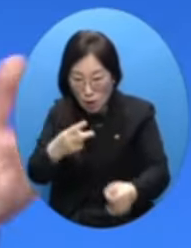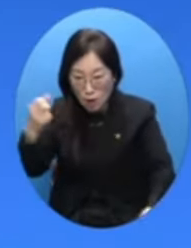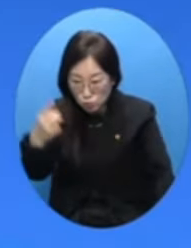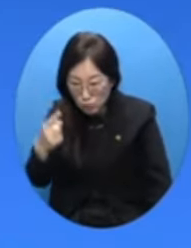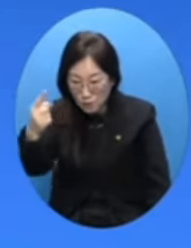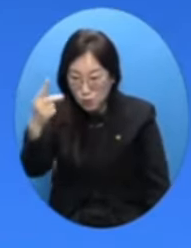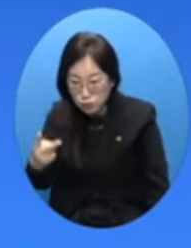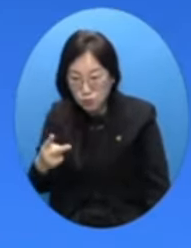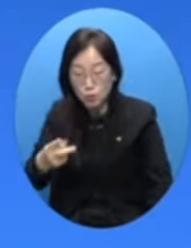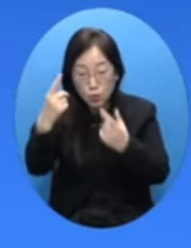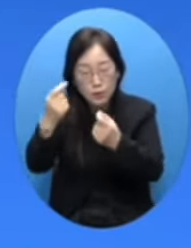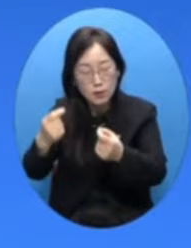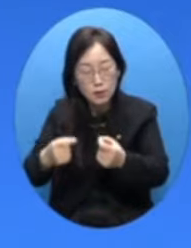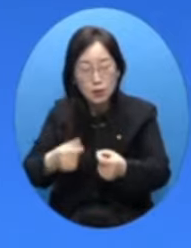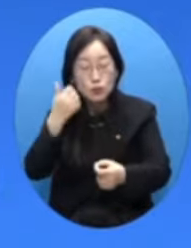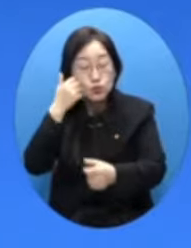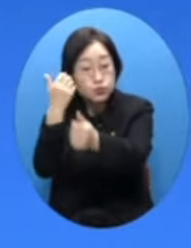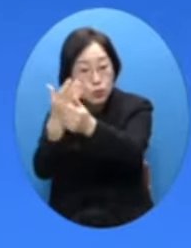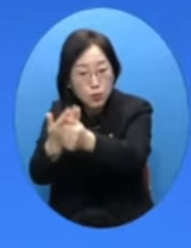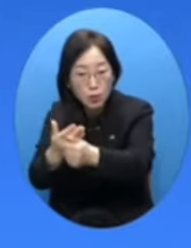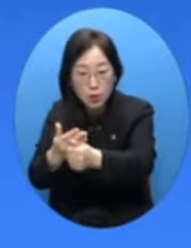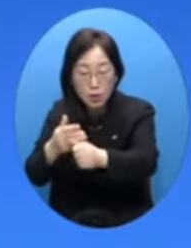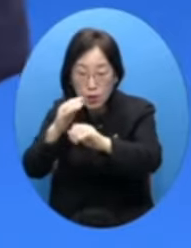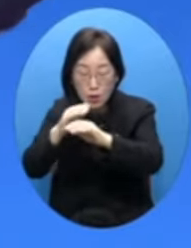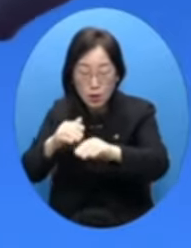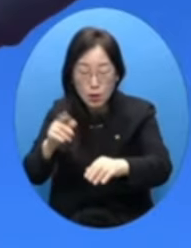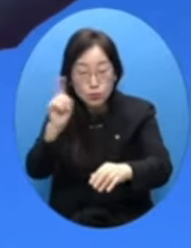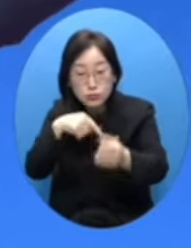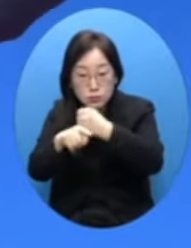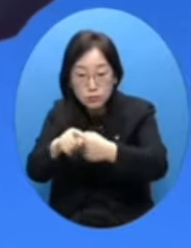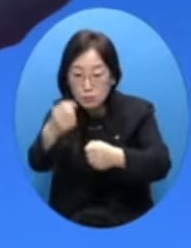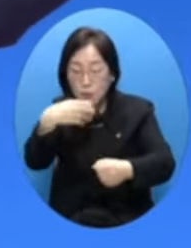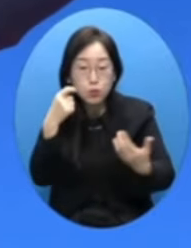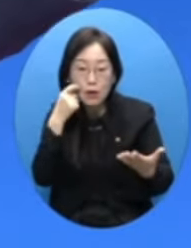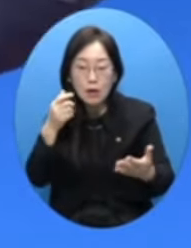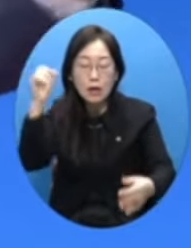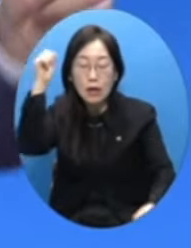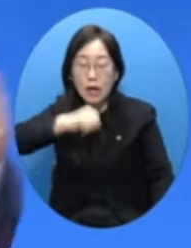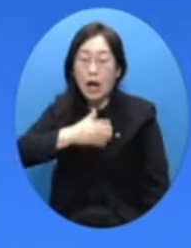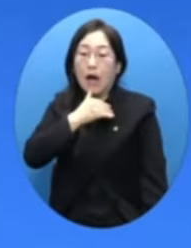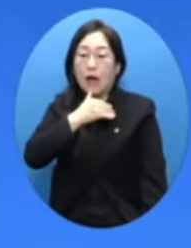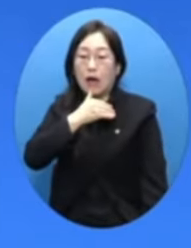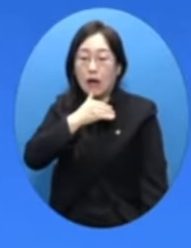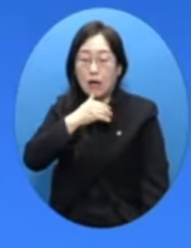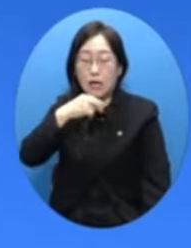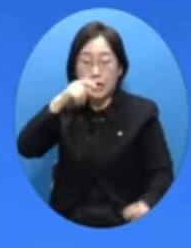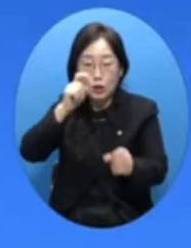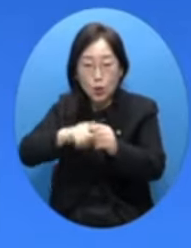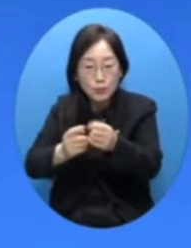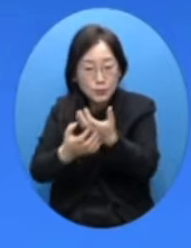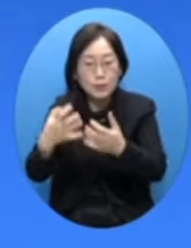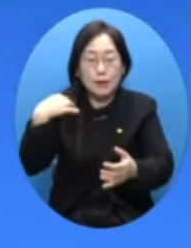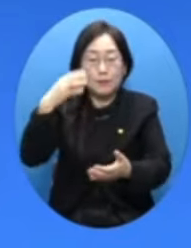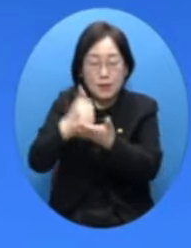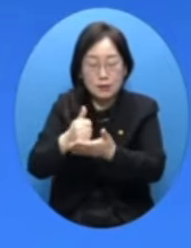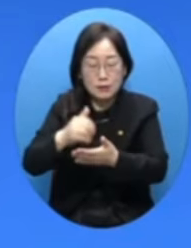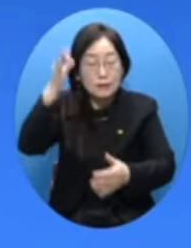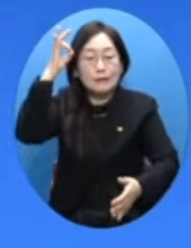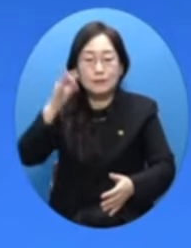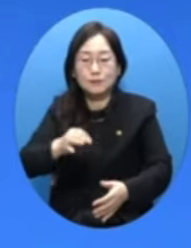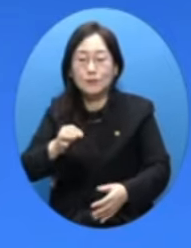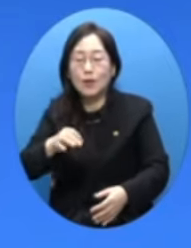못해요. 그제서야 아 꿈 그 요셉이 있었지. 그래가지고